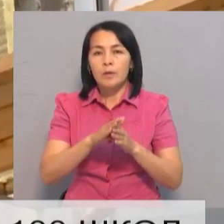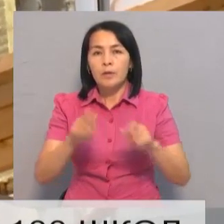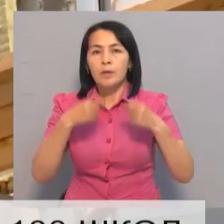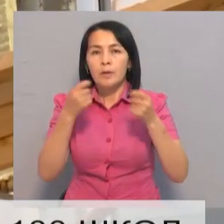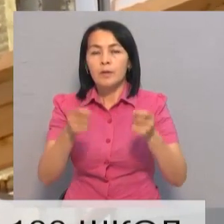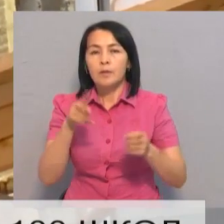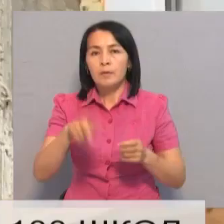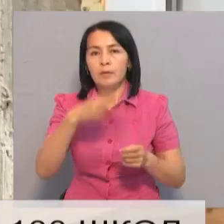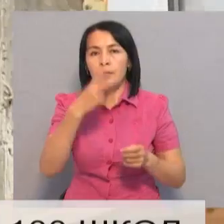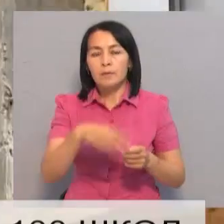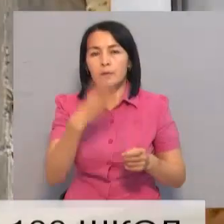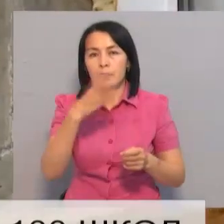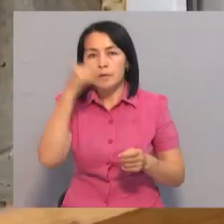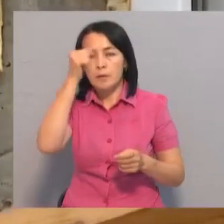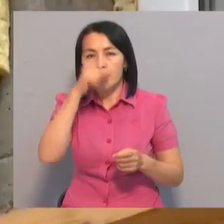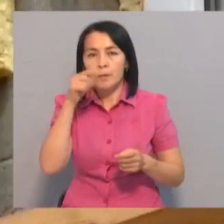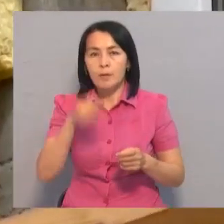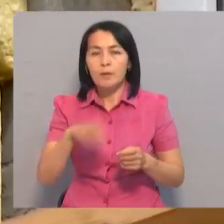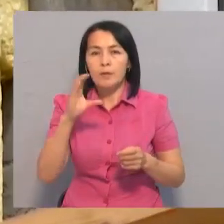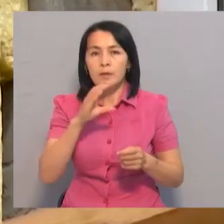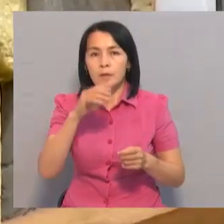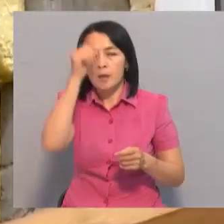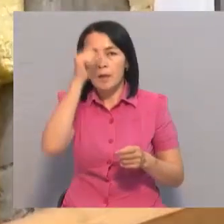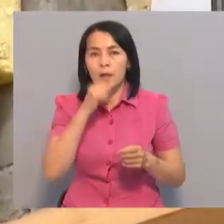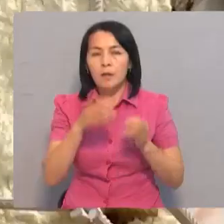эксплуатацию в 2024 году. К сентябрю